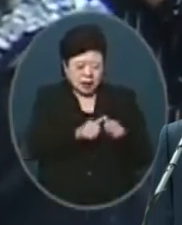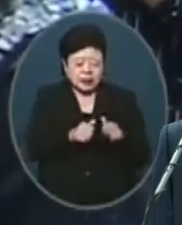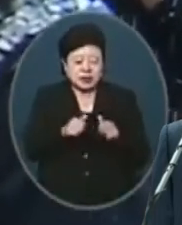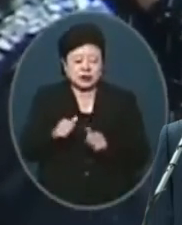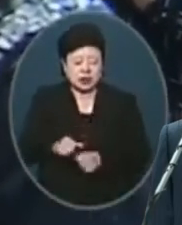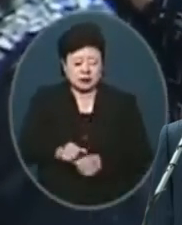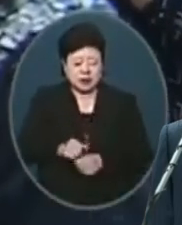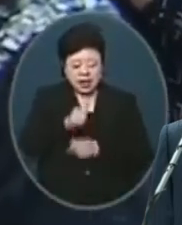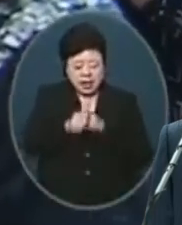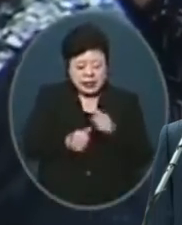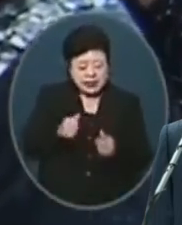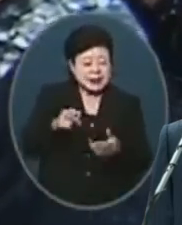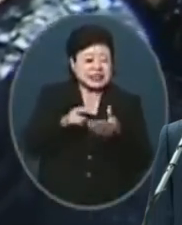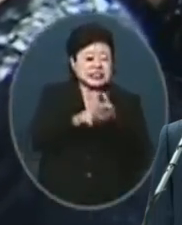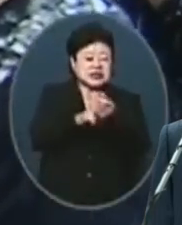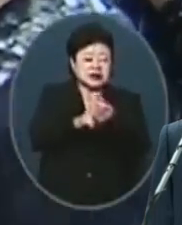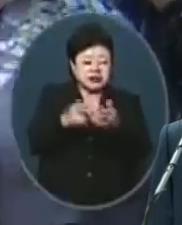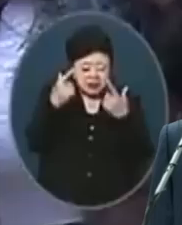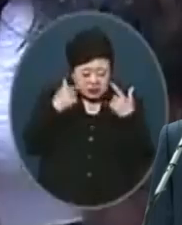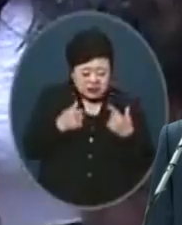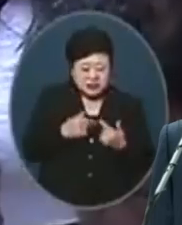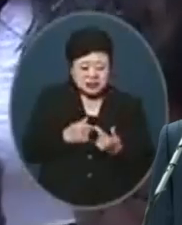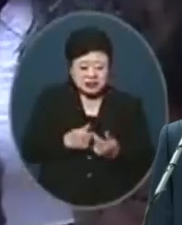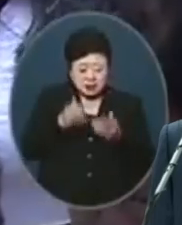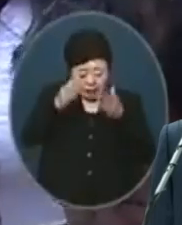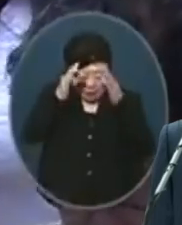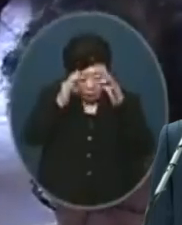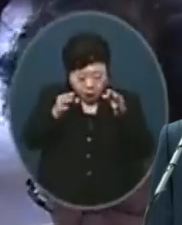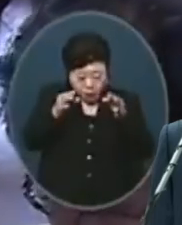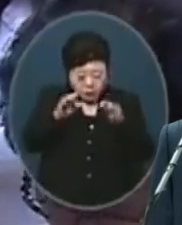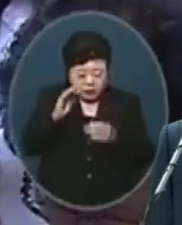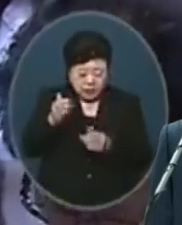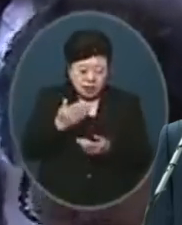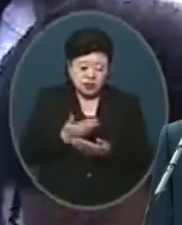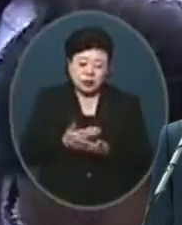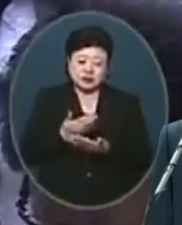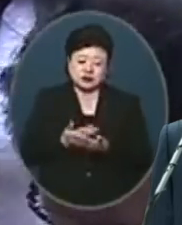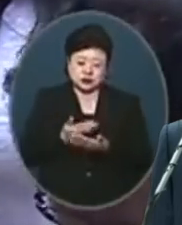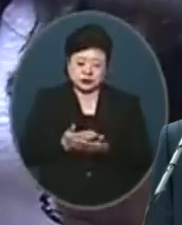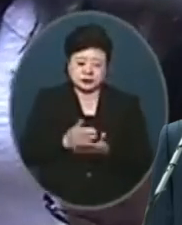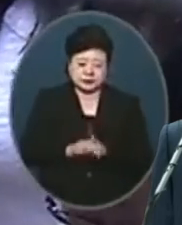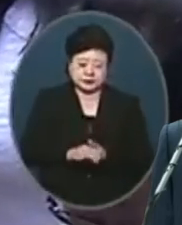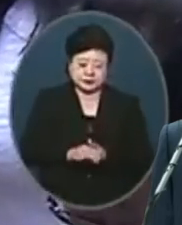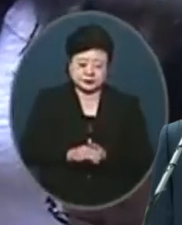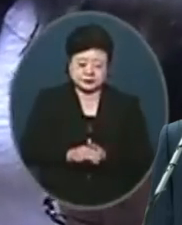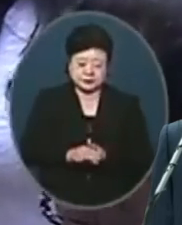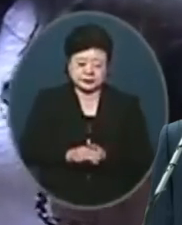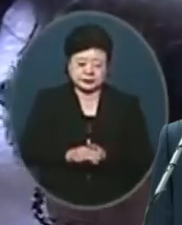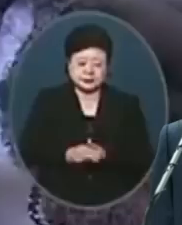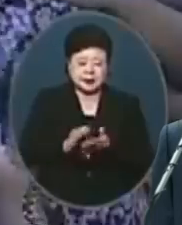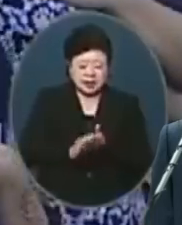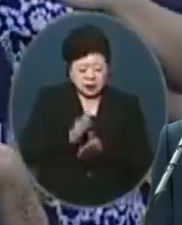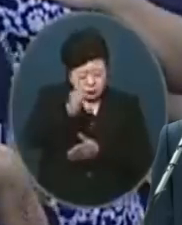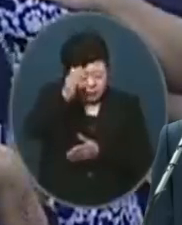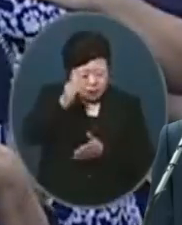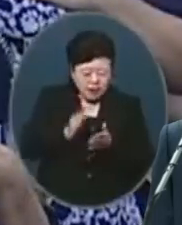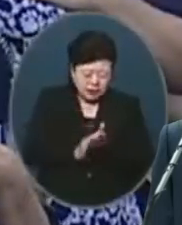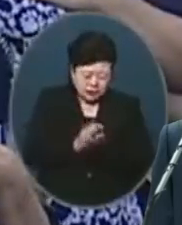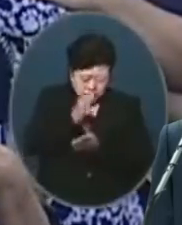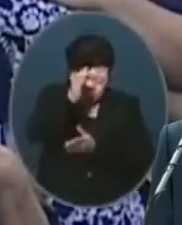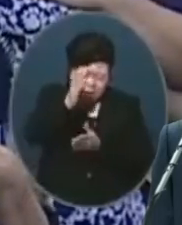동행하며 하나님의 기적을 늘 바라보는 우리들 되게 도와주시옵소서. 할렐루야,